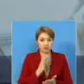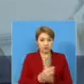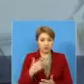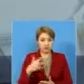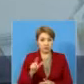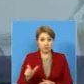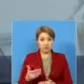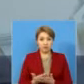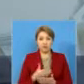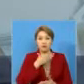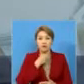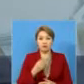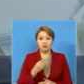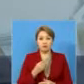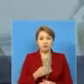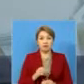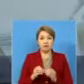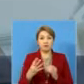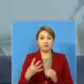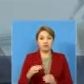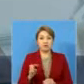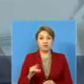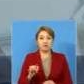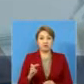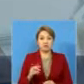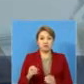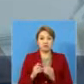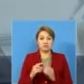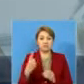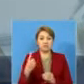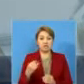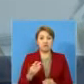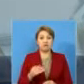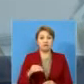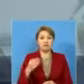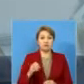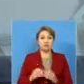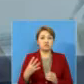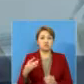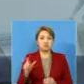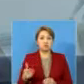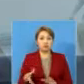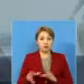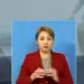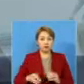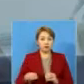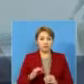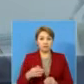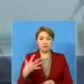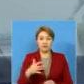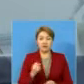30 человек, это в Мартуке 15, в Каргале 1 и в Актюбе 14 человек. По области работают